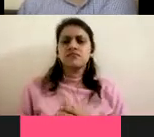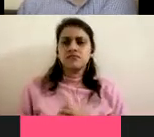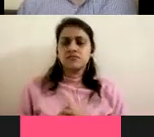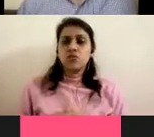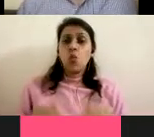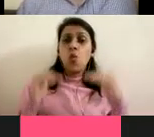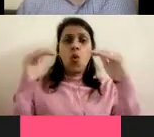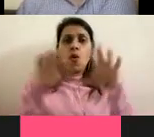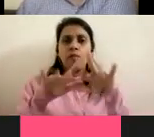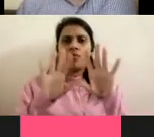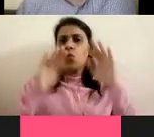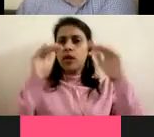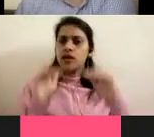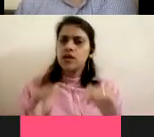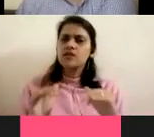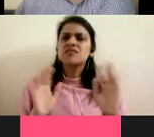इसमें